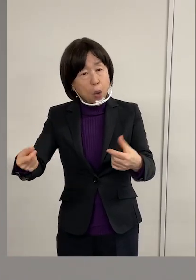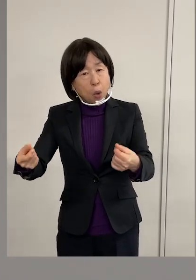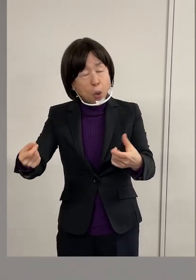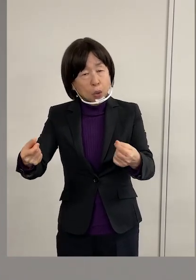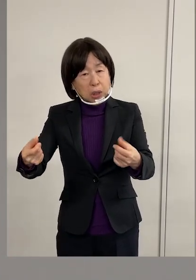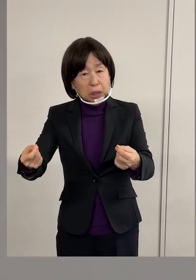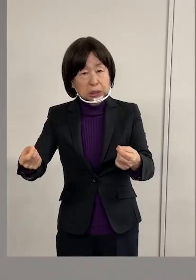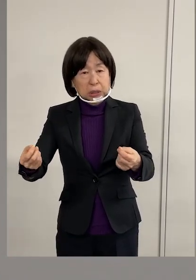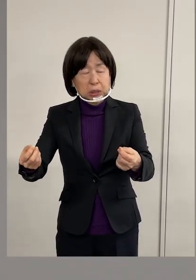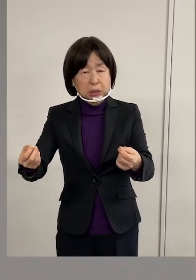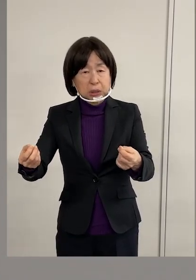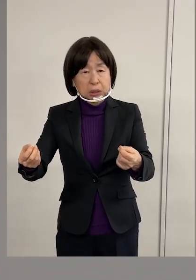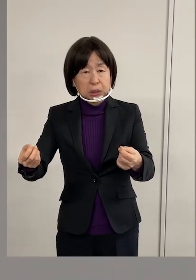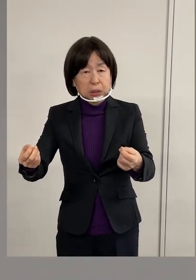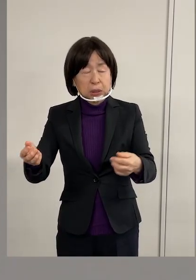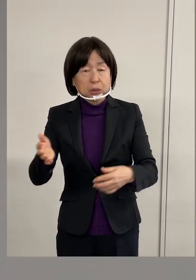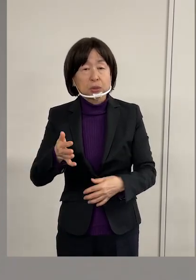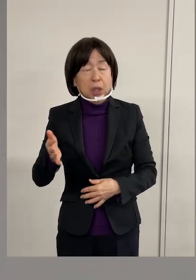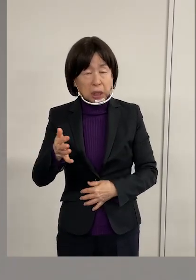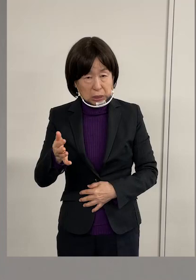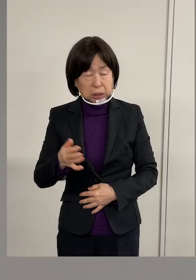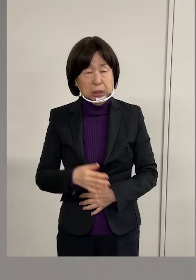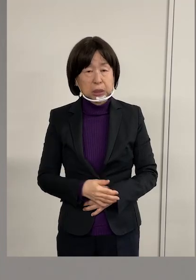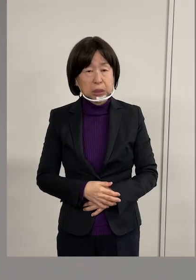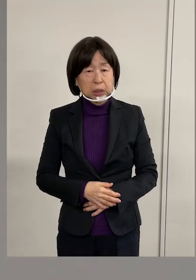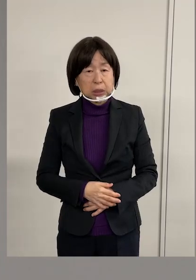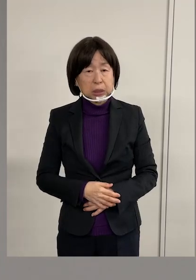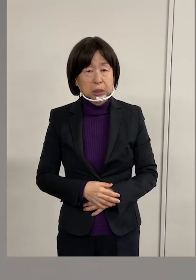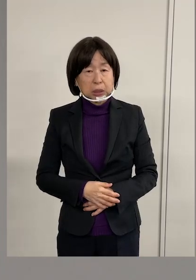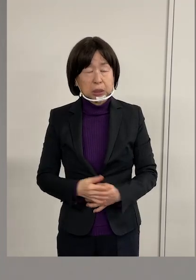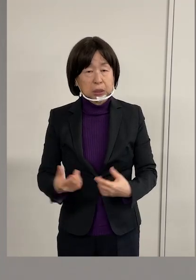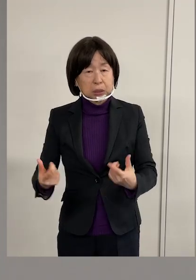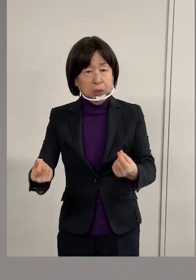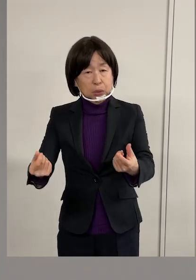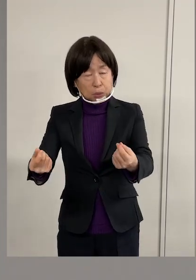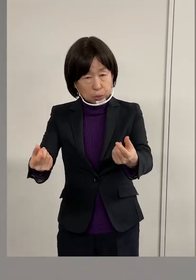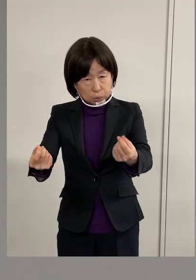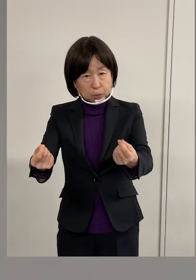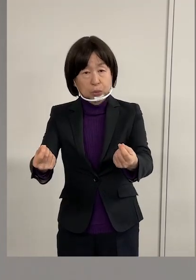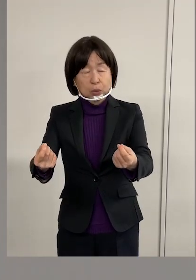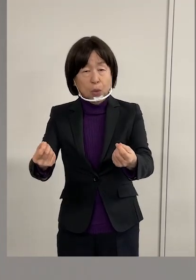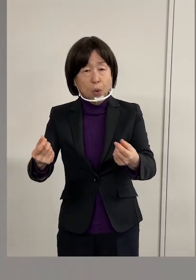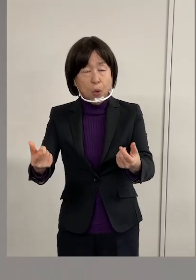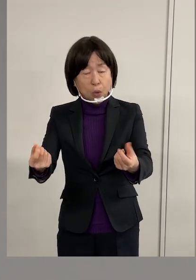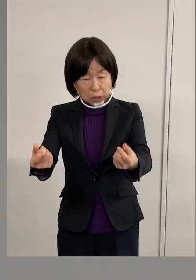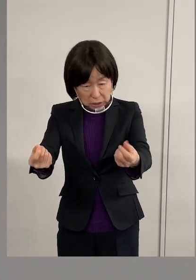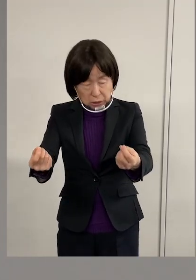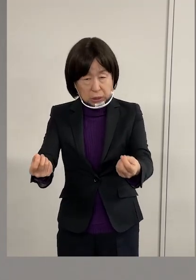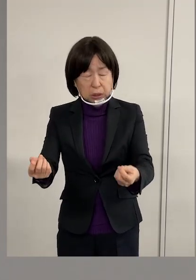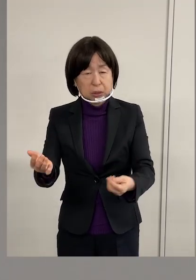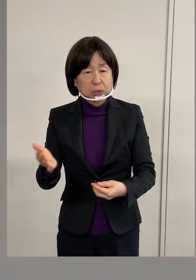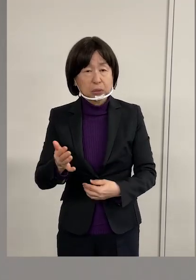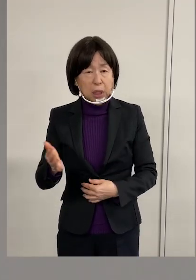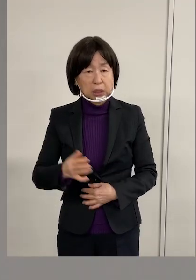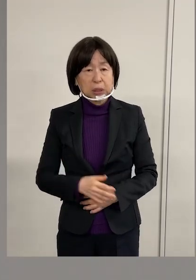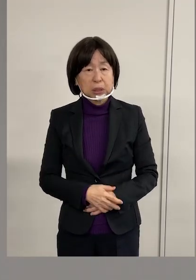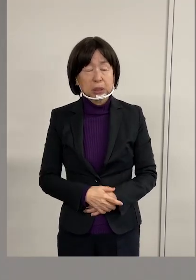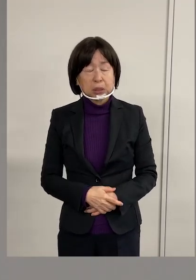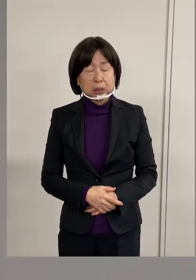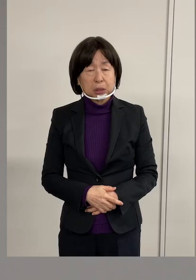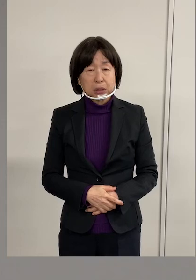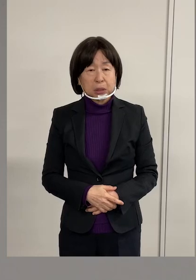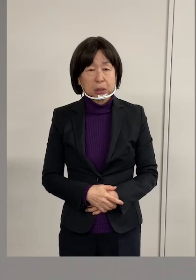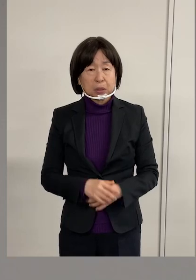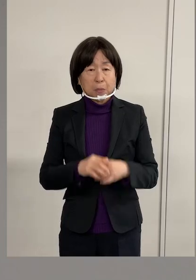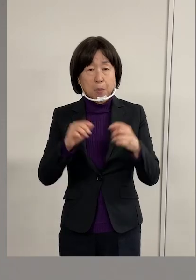第8波は第7波の波とほぼ同等ですが、少し低いかもしれませんが、そういう状況です。で、